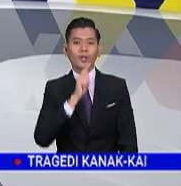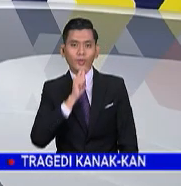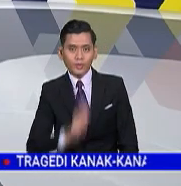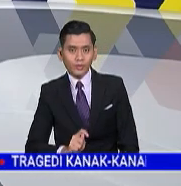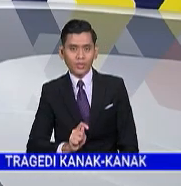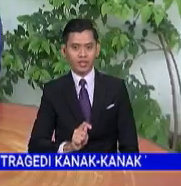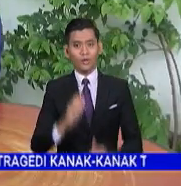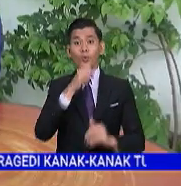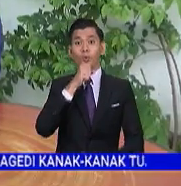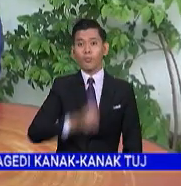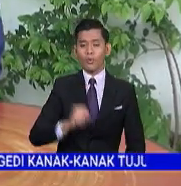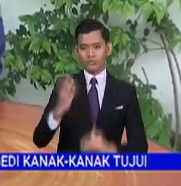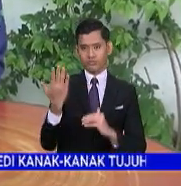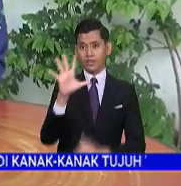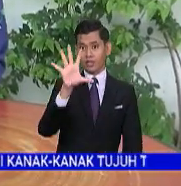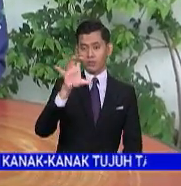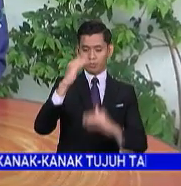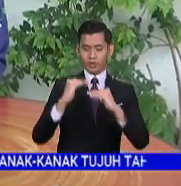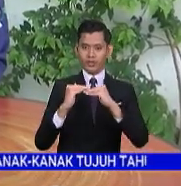berkenaan.